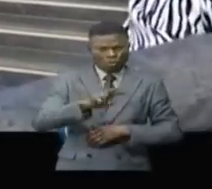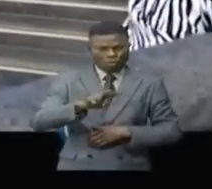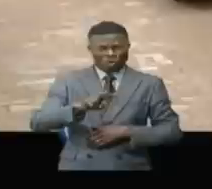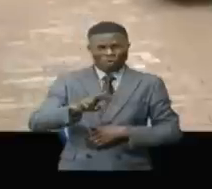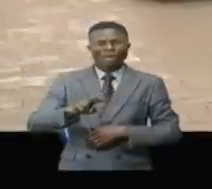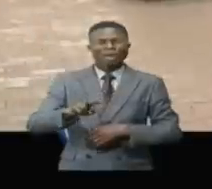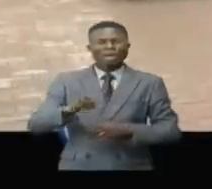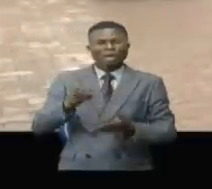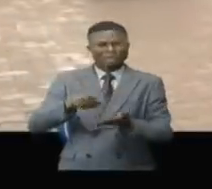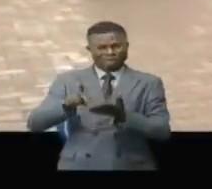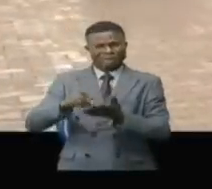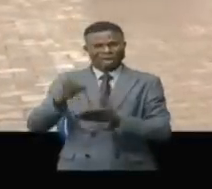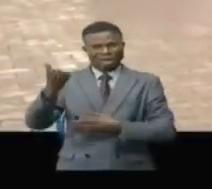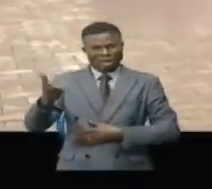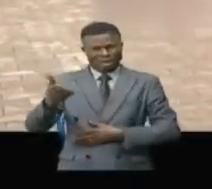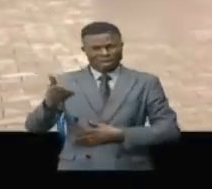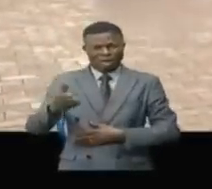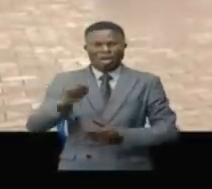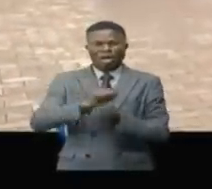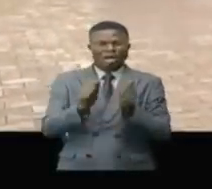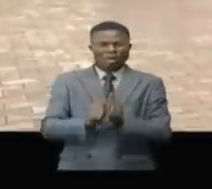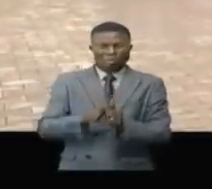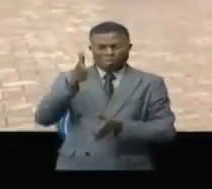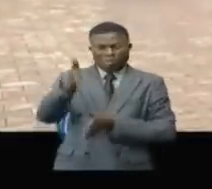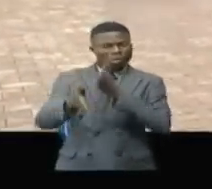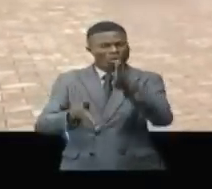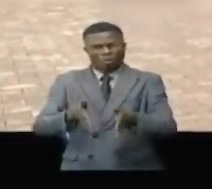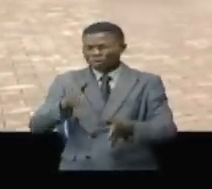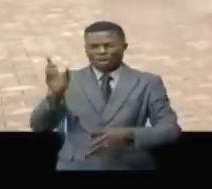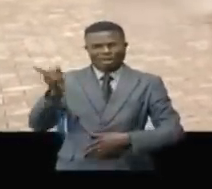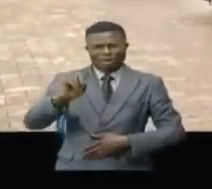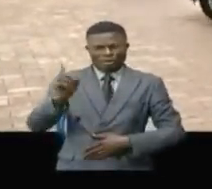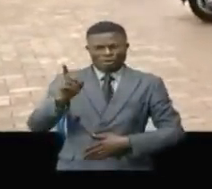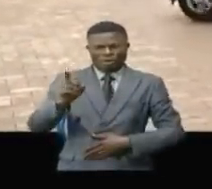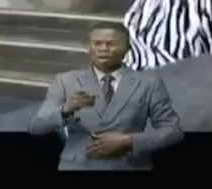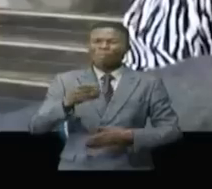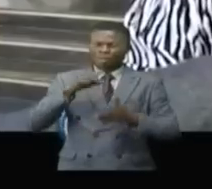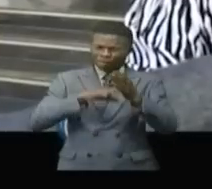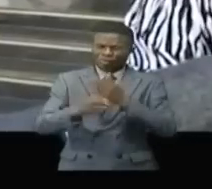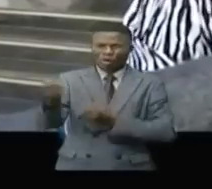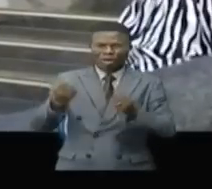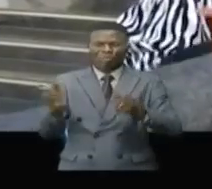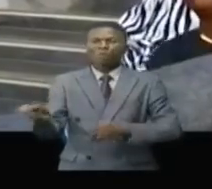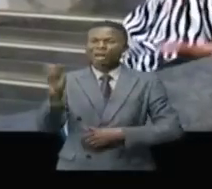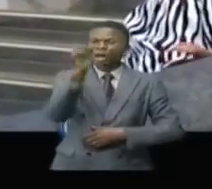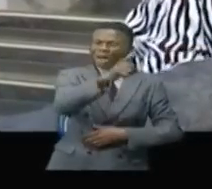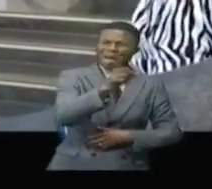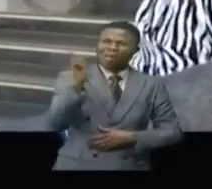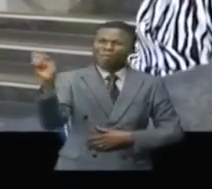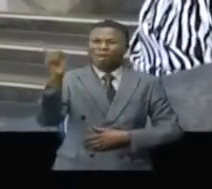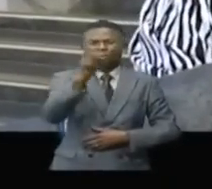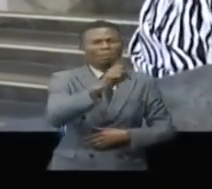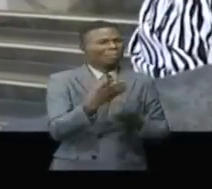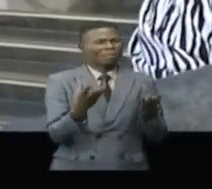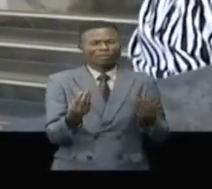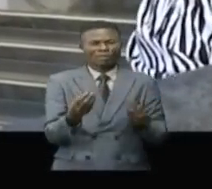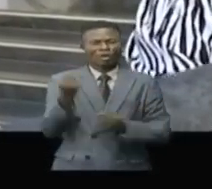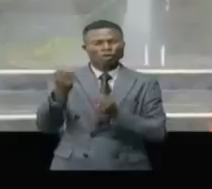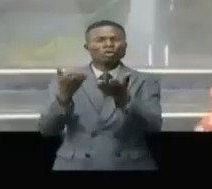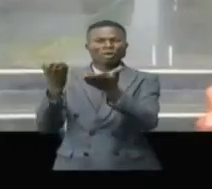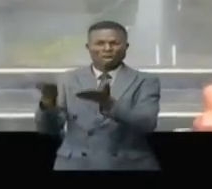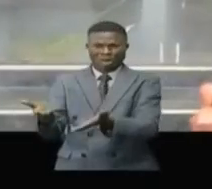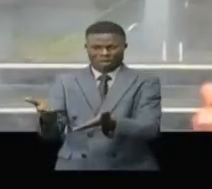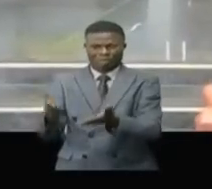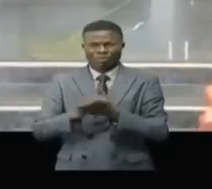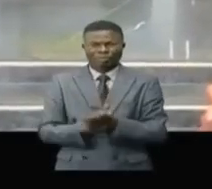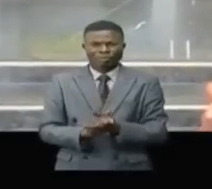récompensés parce que vous n'aurez plus à chercher comment aller voir là où il y a des problèmes. Vous avez des véhicules. Pour